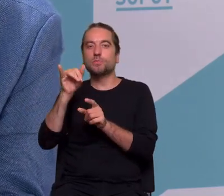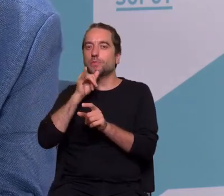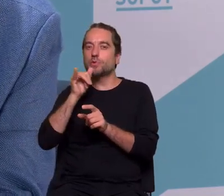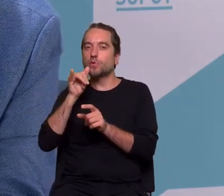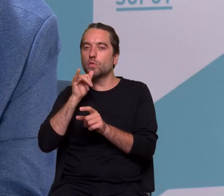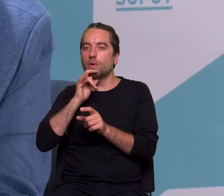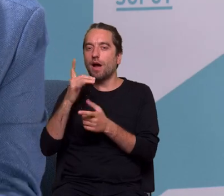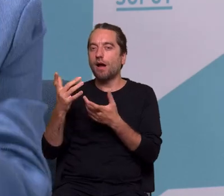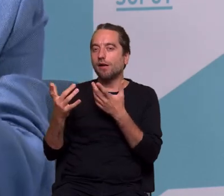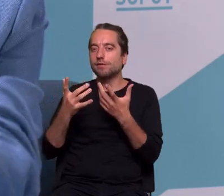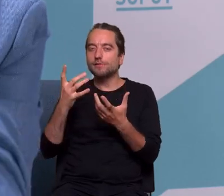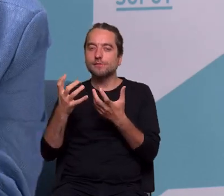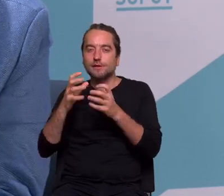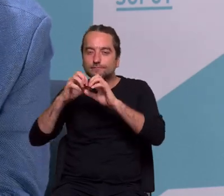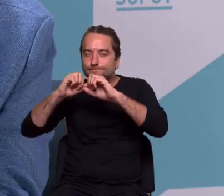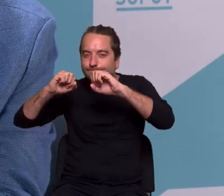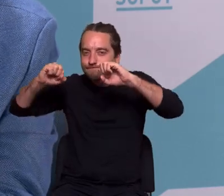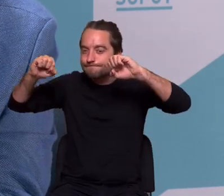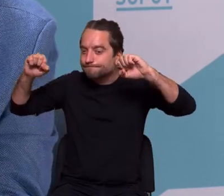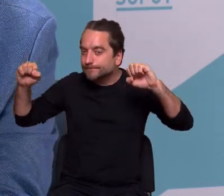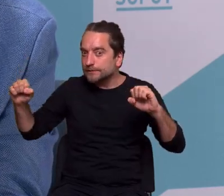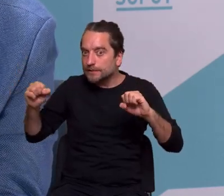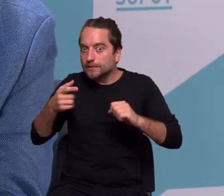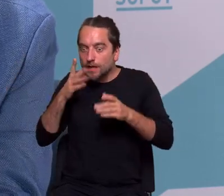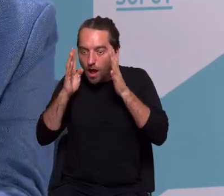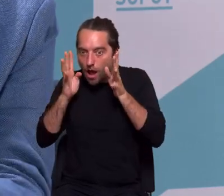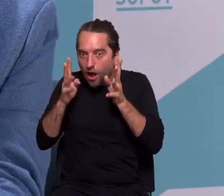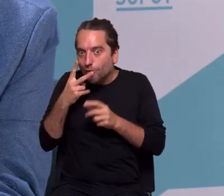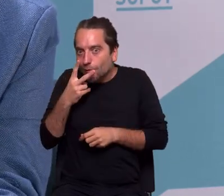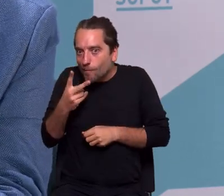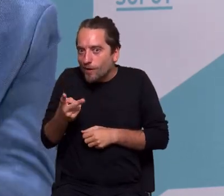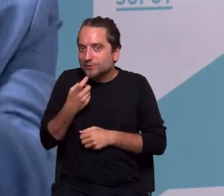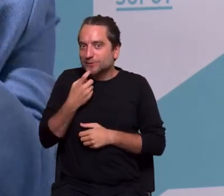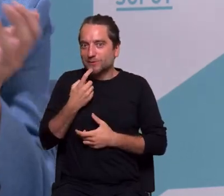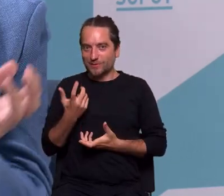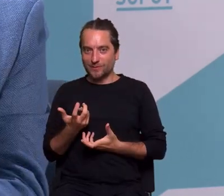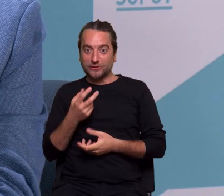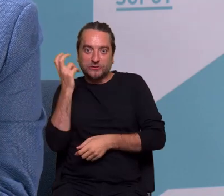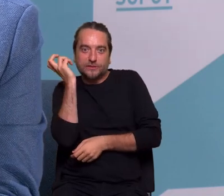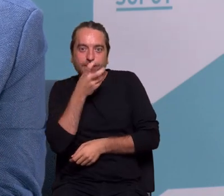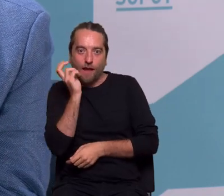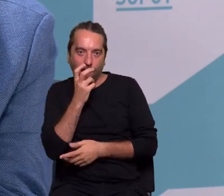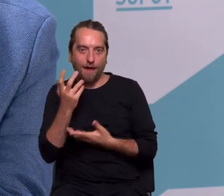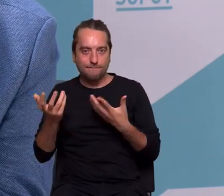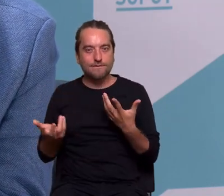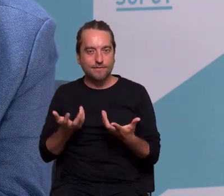tak skuteczne, nie? To znaczy jak bardzo to było fascynujące w tym swoim takim,